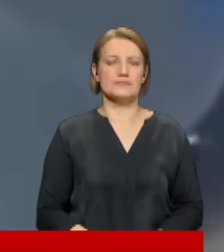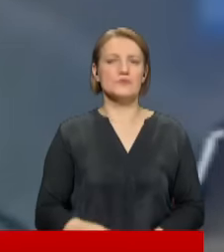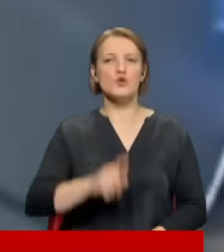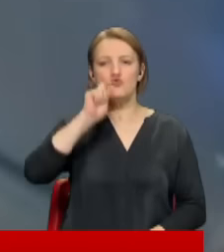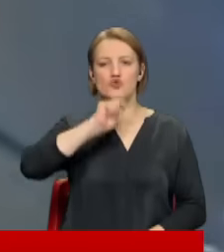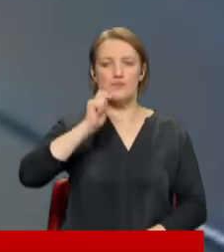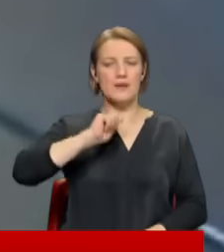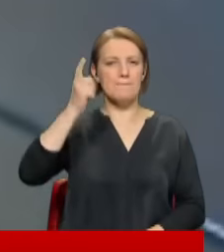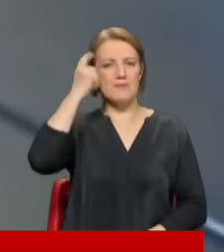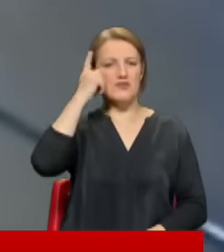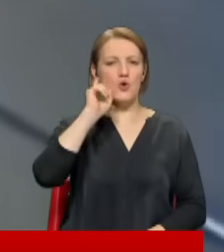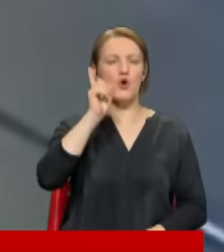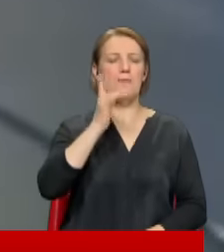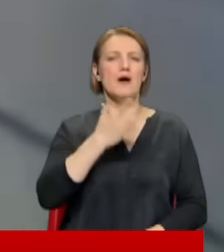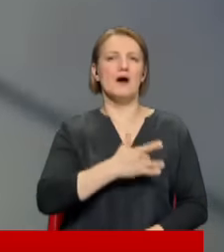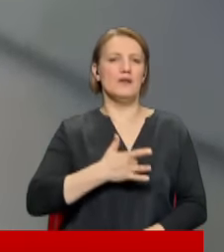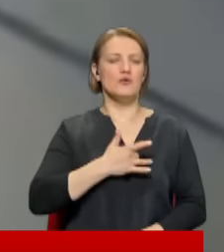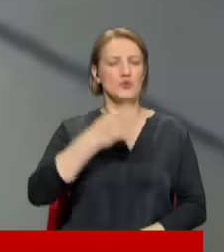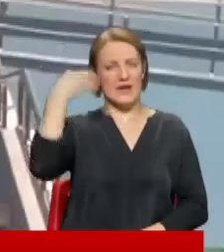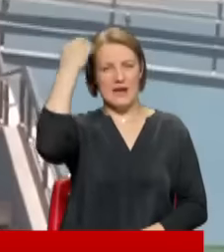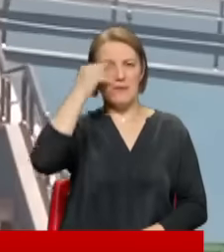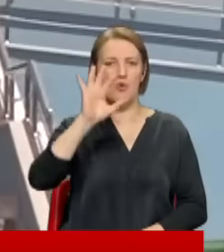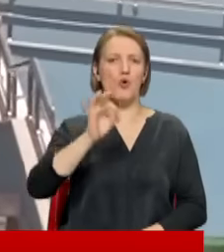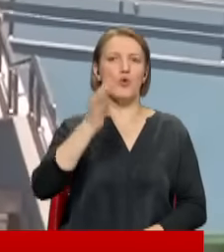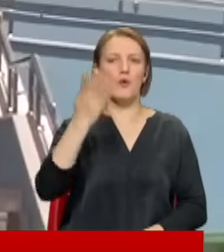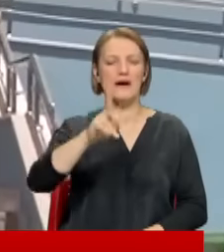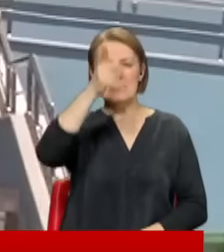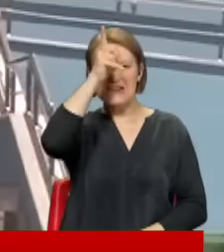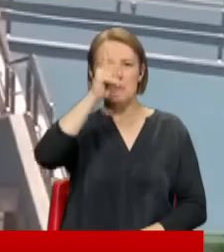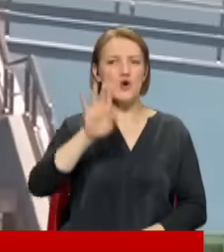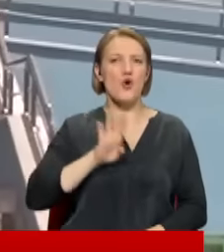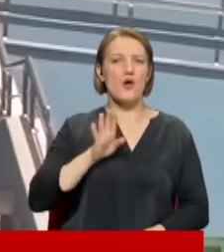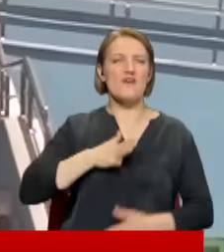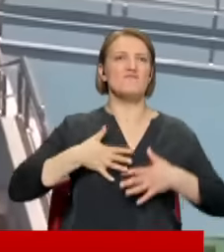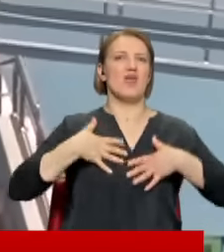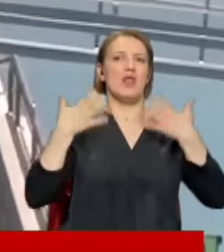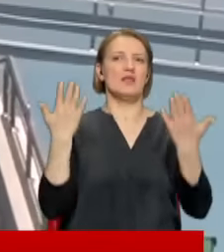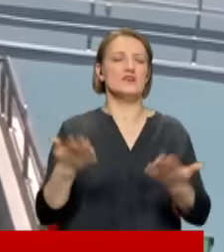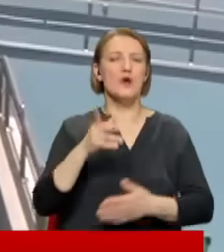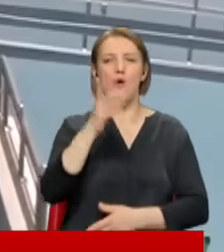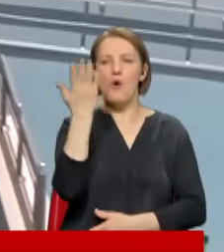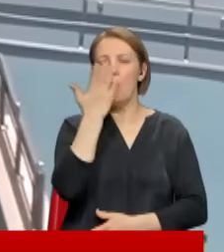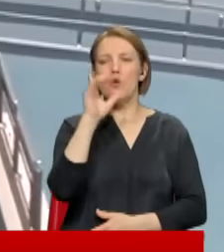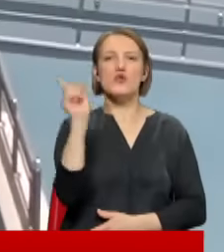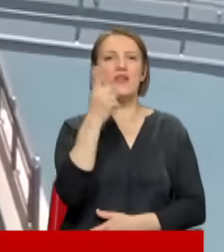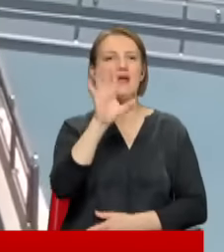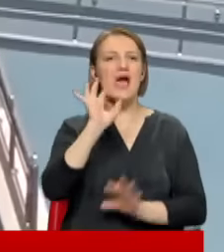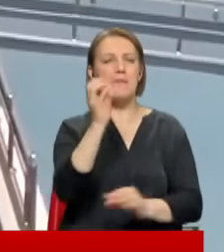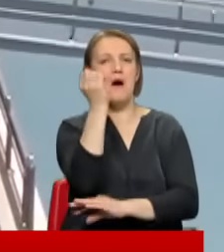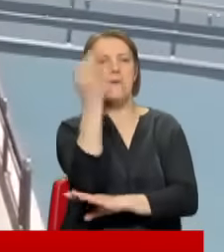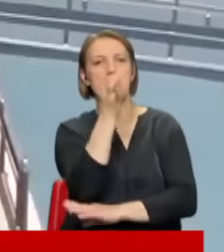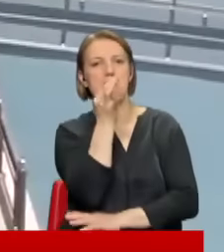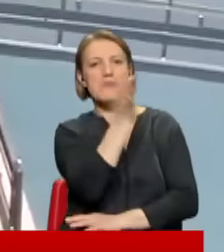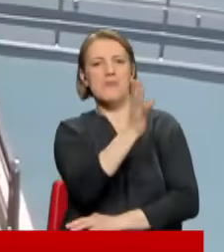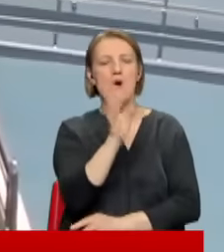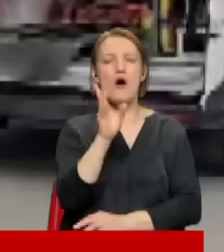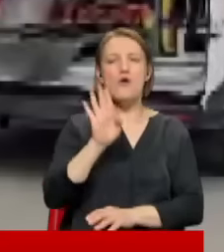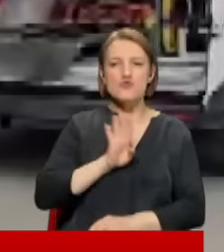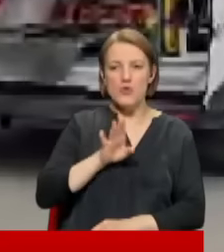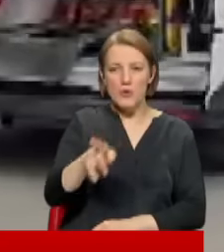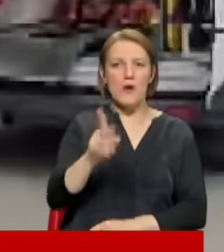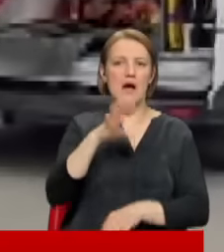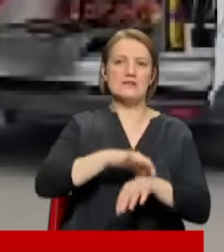Çorum'da başöğretmen Anadolu İmam Hatip Ortaokulu'nda Iraklı bir öğrenci fenalaştı. Okul yönetimi ambulans çağırdı. Öğrenci